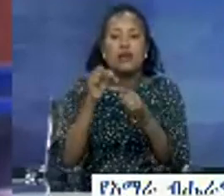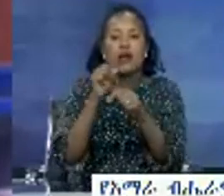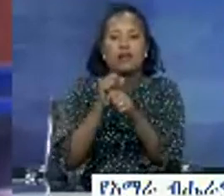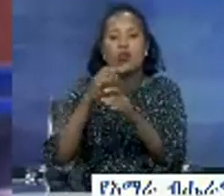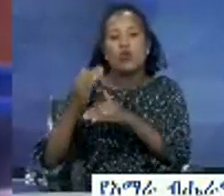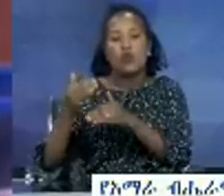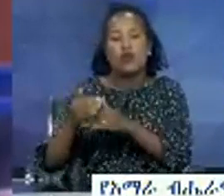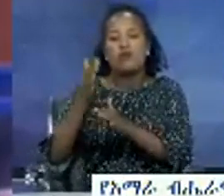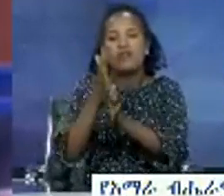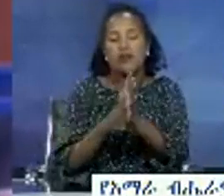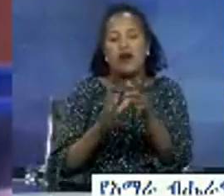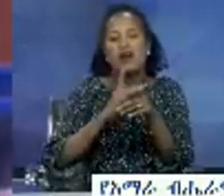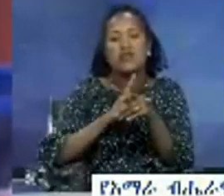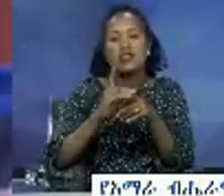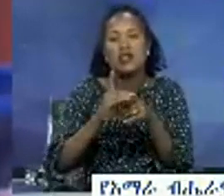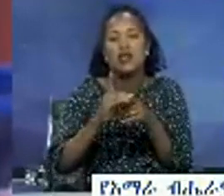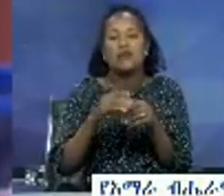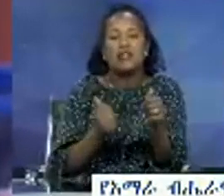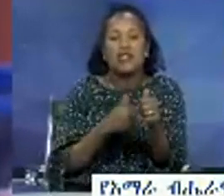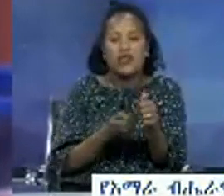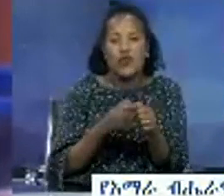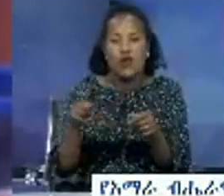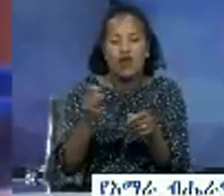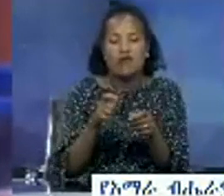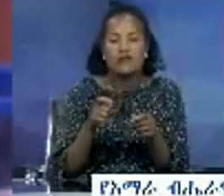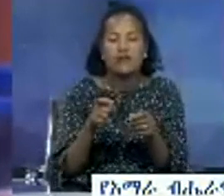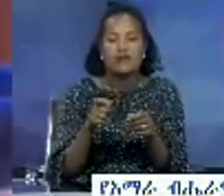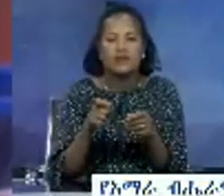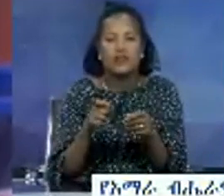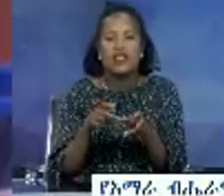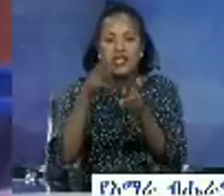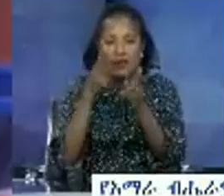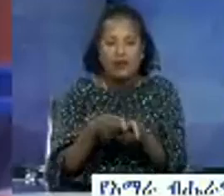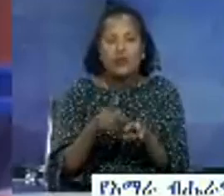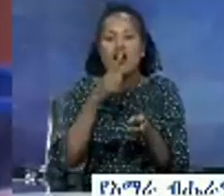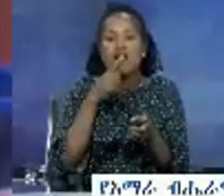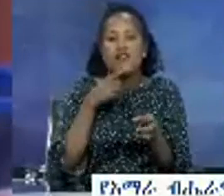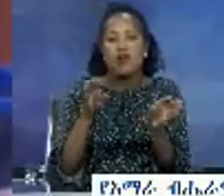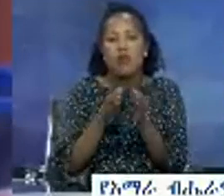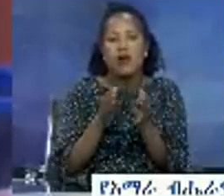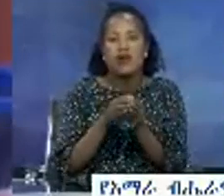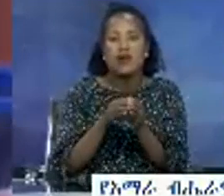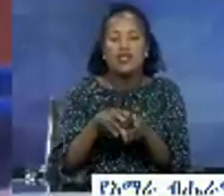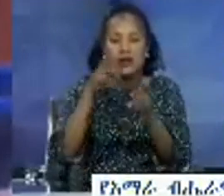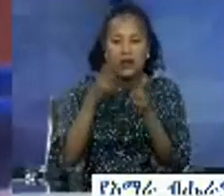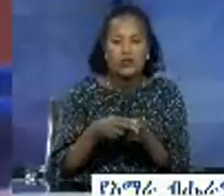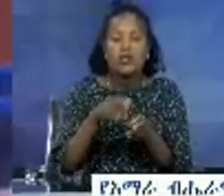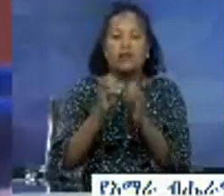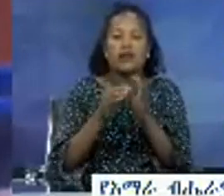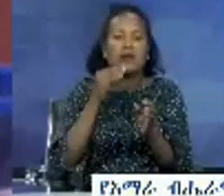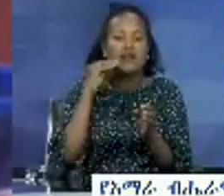ለጎን የመፈጸም አቅጣጫ የምንከተል ይሆናል። የተከበሩ አፈ ጉባኤ፣ የተከበራቸው የምክር ቤት